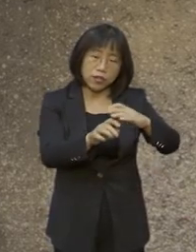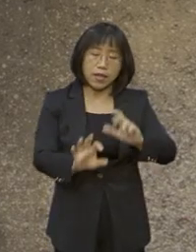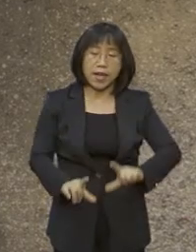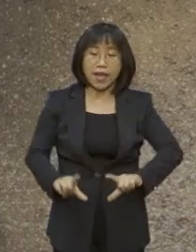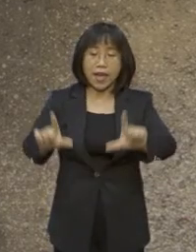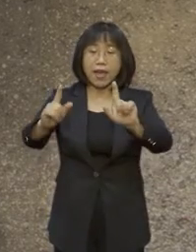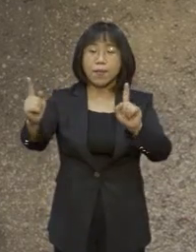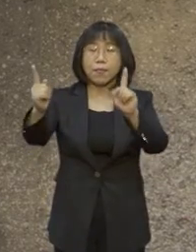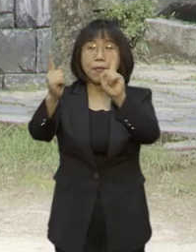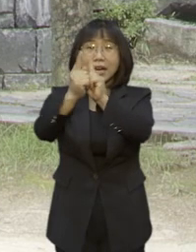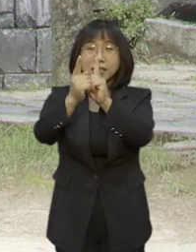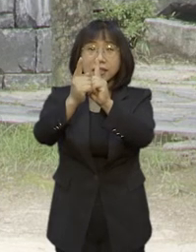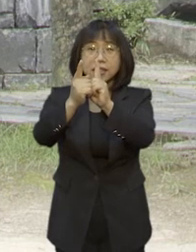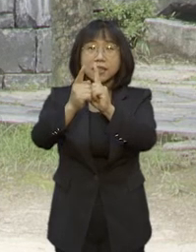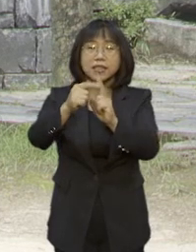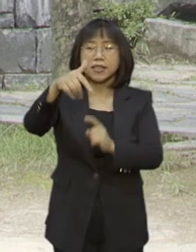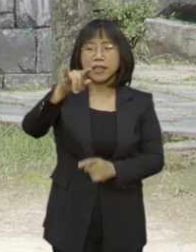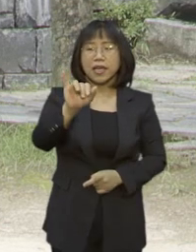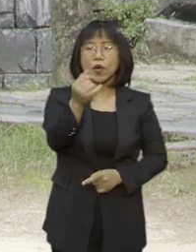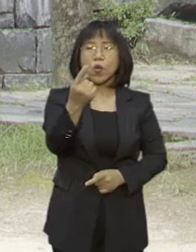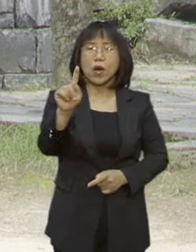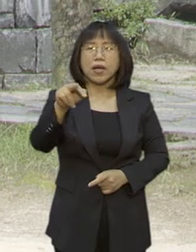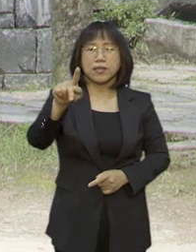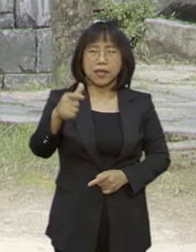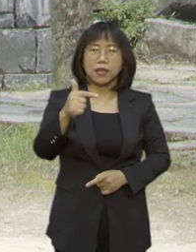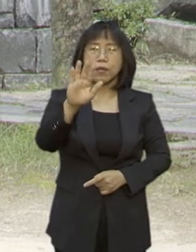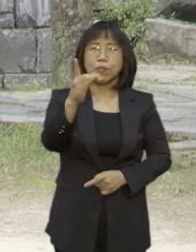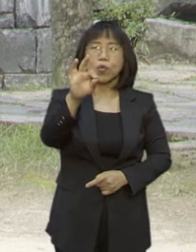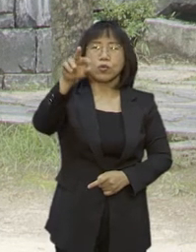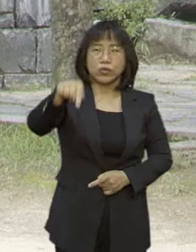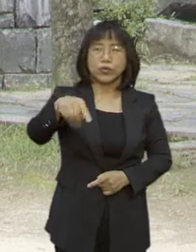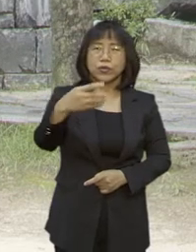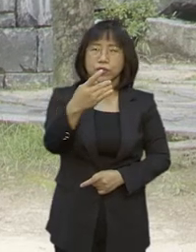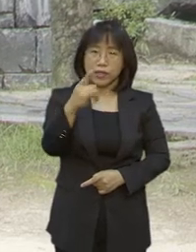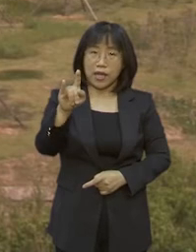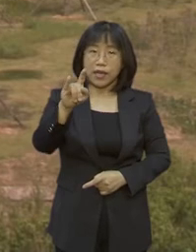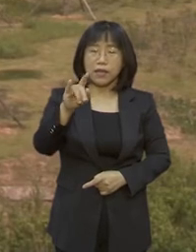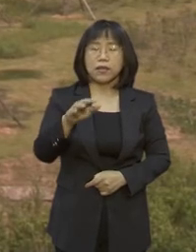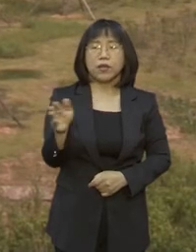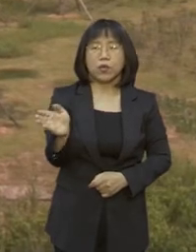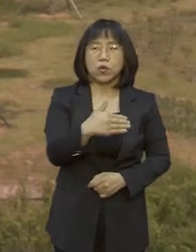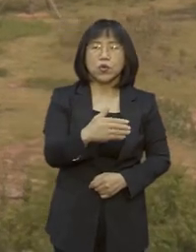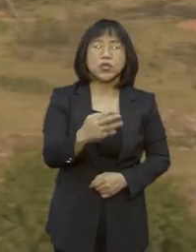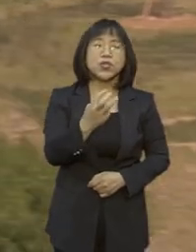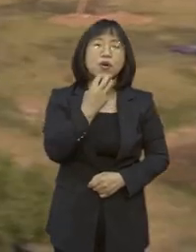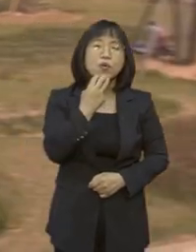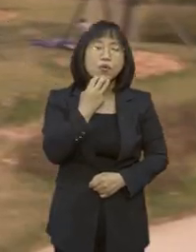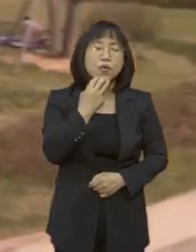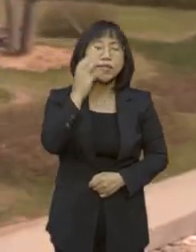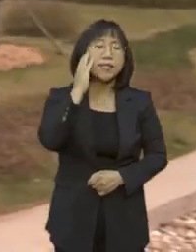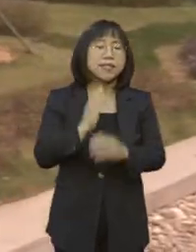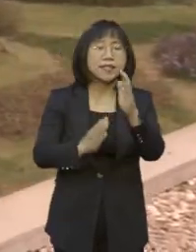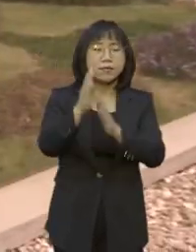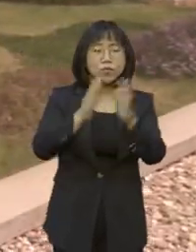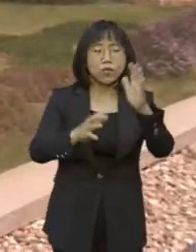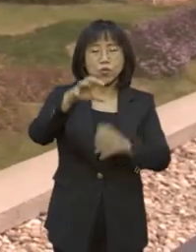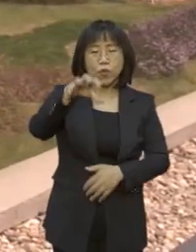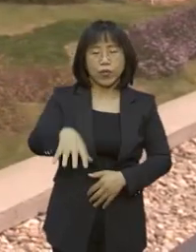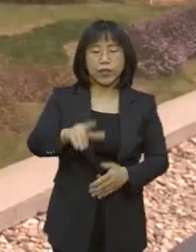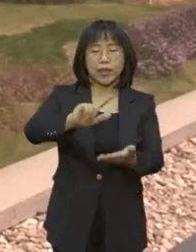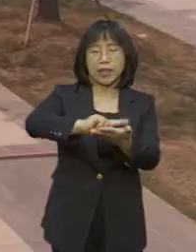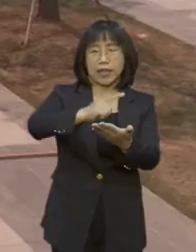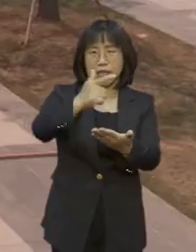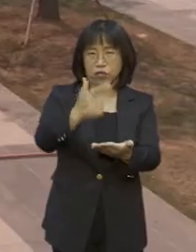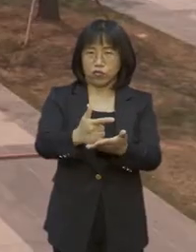해맞이 명소로 더 잘 알려진 개화산 봉수대. 도심 속 다양한 식물을 만날 수 있는 서울식물원은